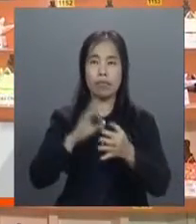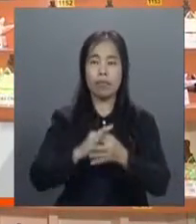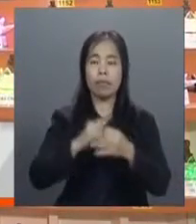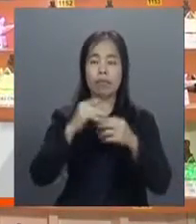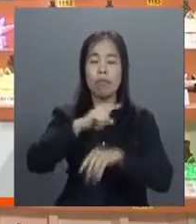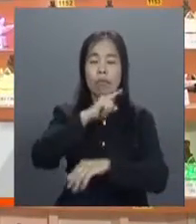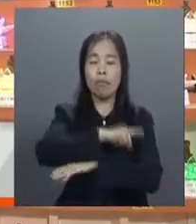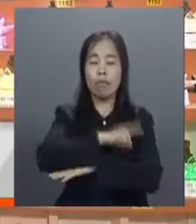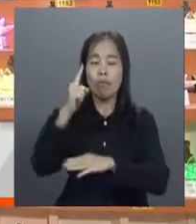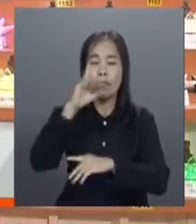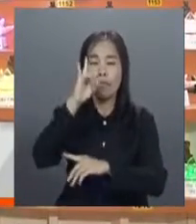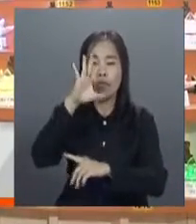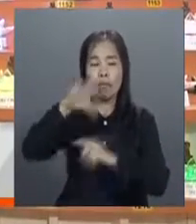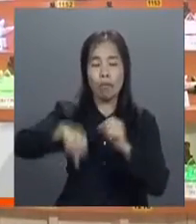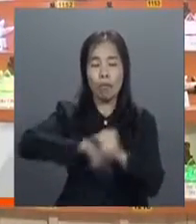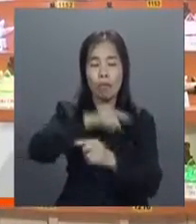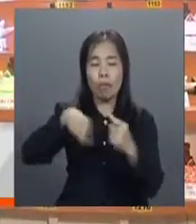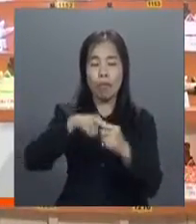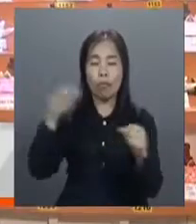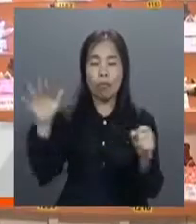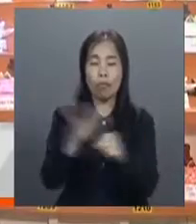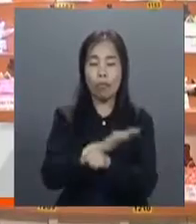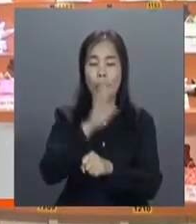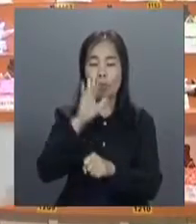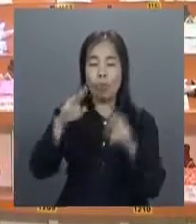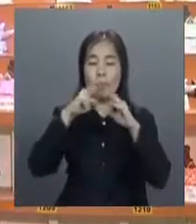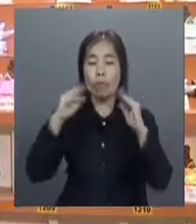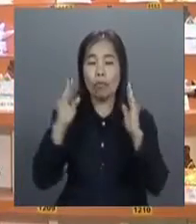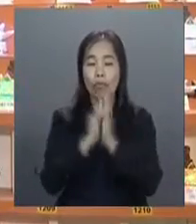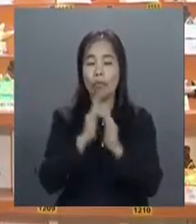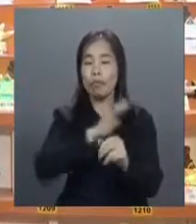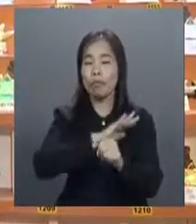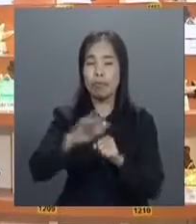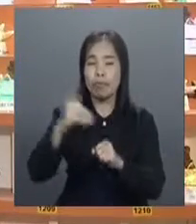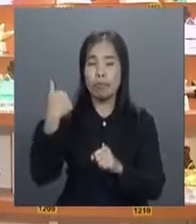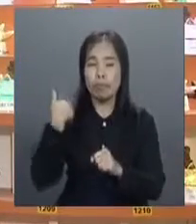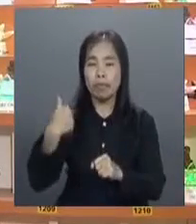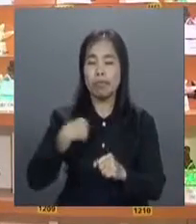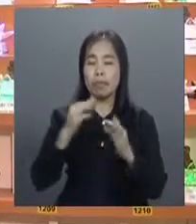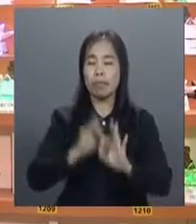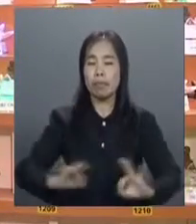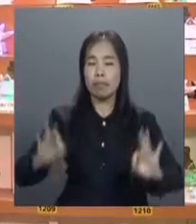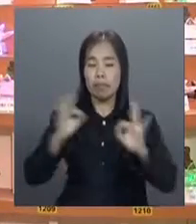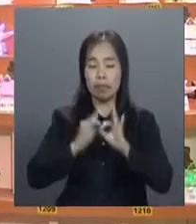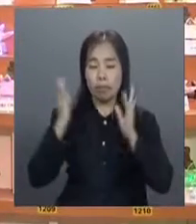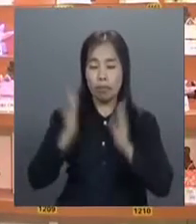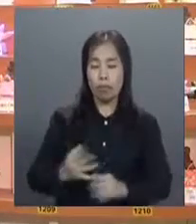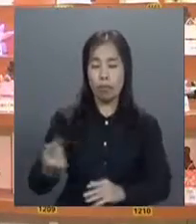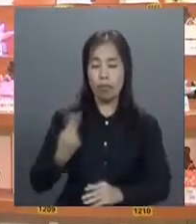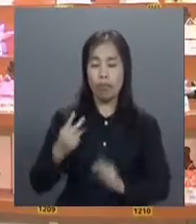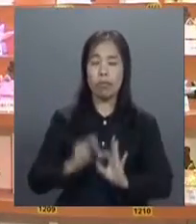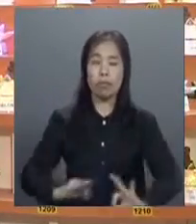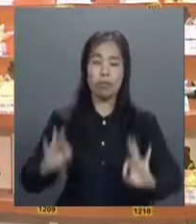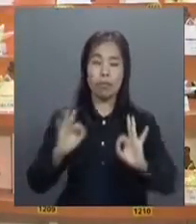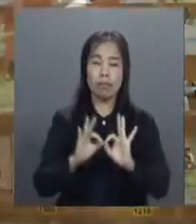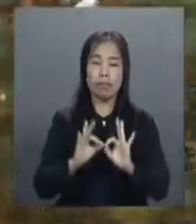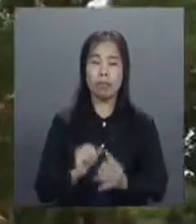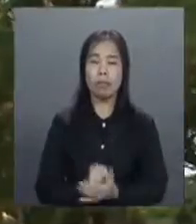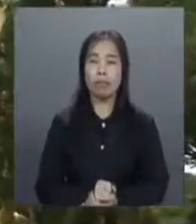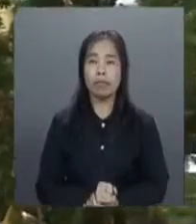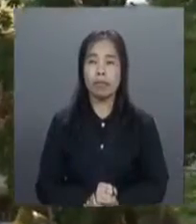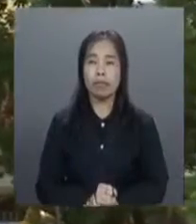นะคะนี่นอกจากจะเป็นการทำเพื่อพุทธศาสนาแล้วยังจะเป็นผลงานชิ้นสำคัญในชีวิตของศิลปินทั้งคู่ด้วยค่ะ